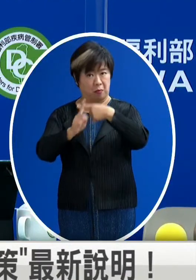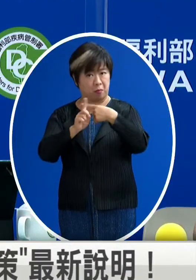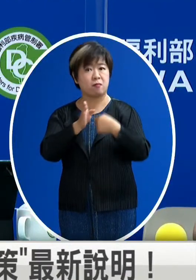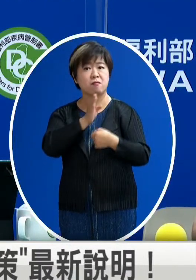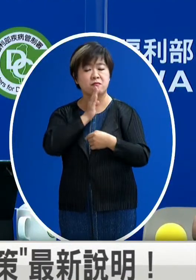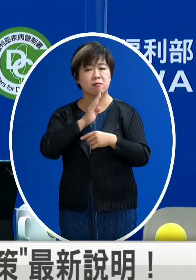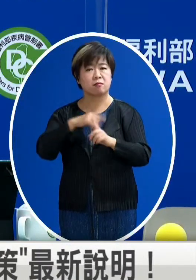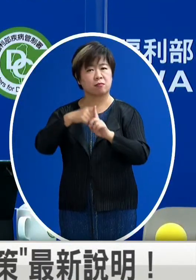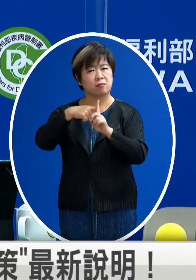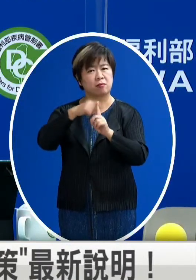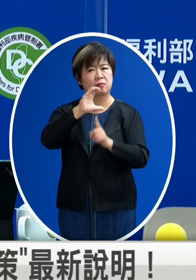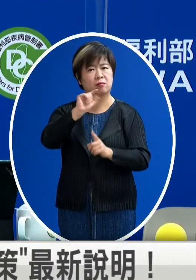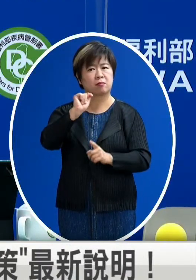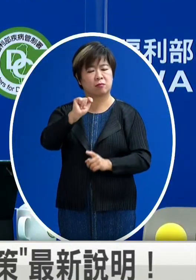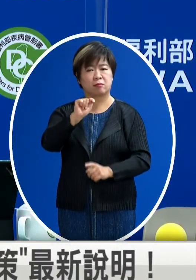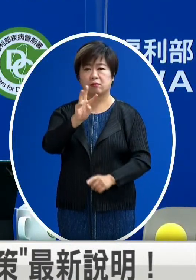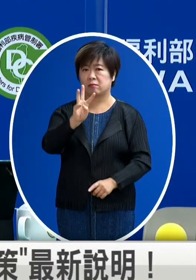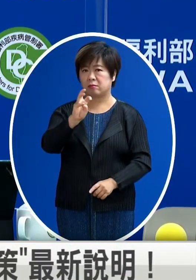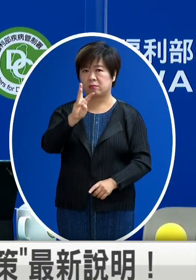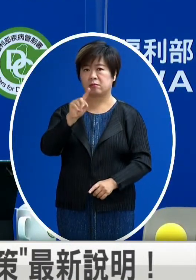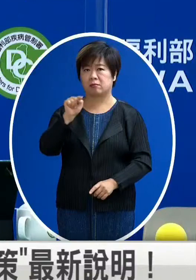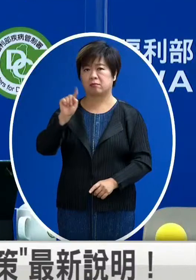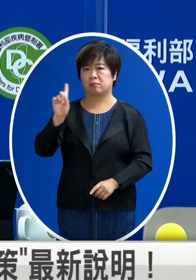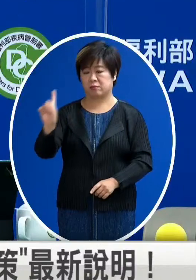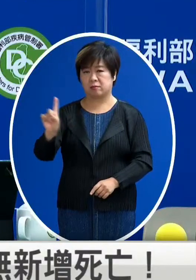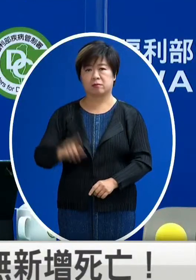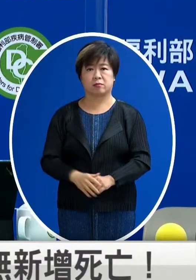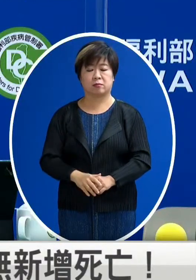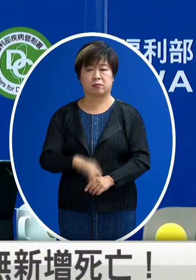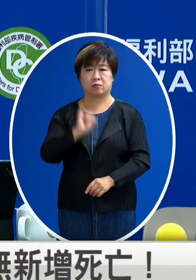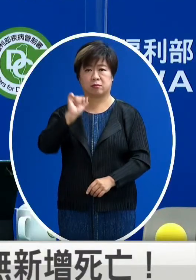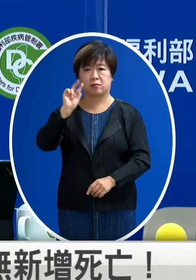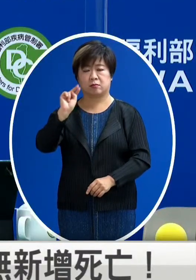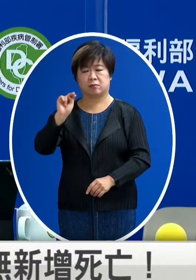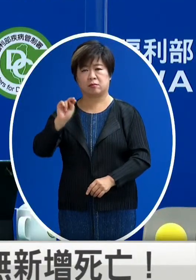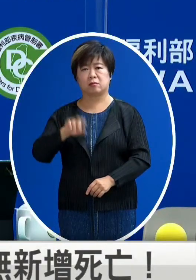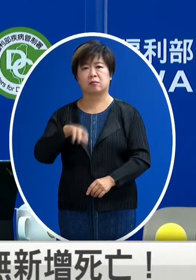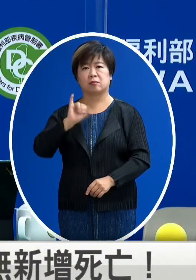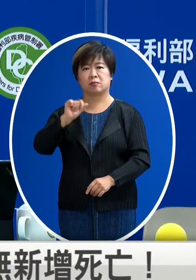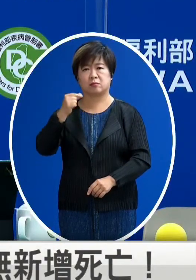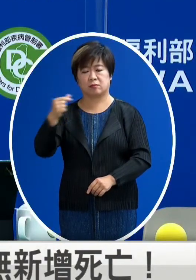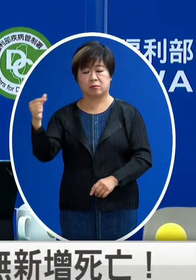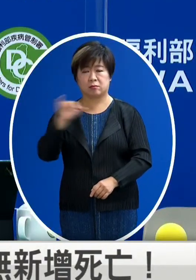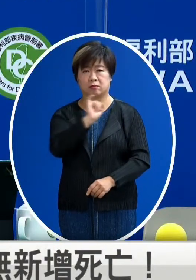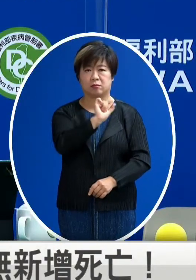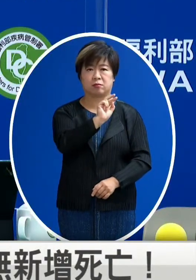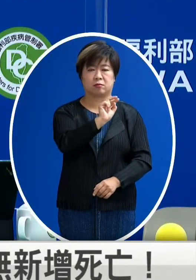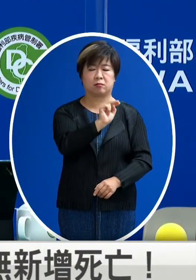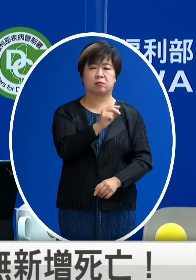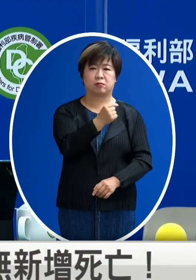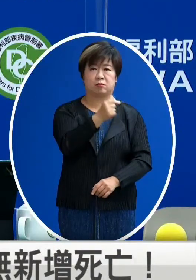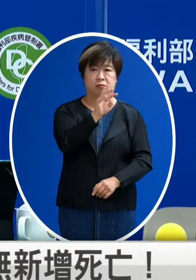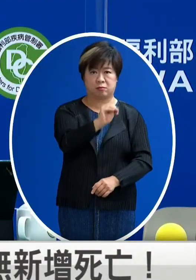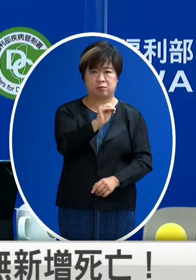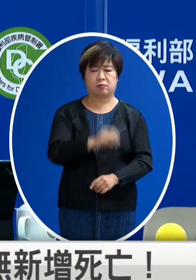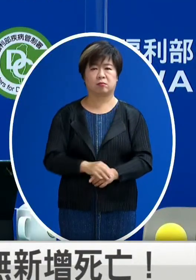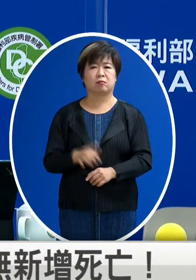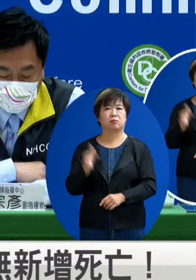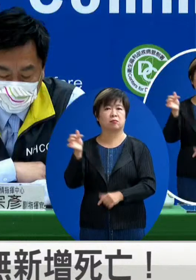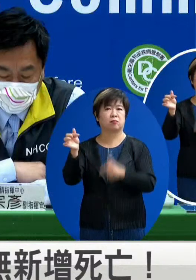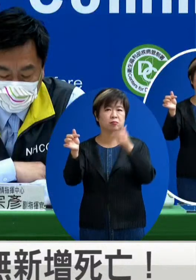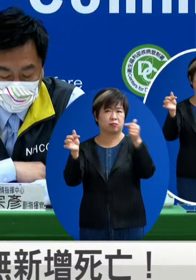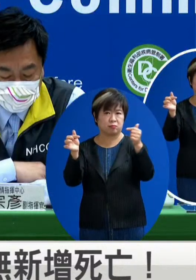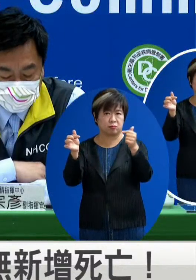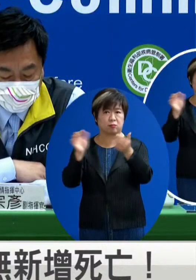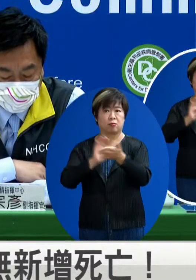那 CT 值是 33.1， 那他的 IgG 跟 IgM 都是阳性，但是后来我们有后